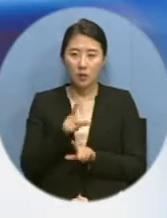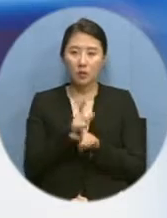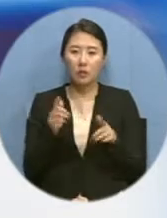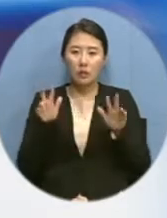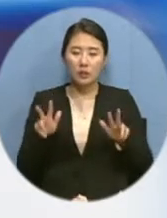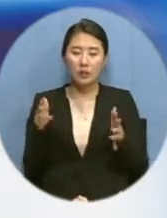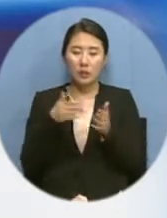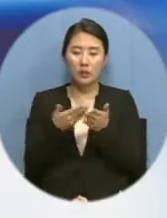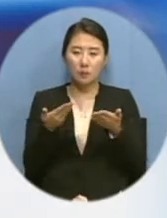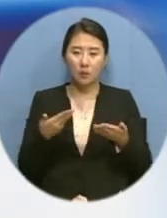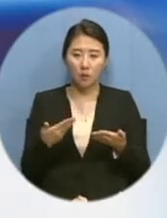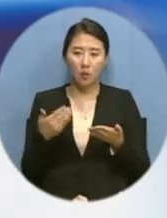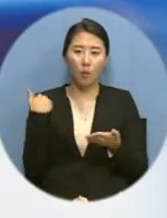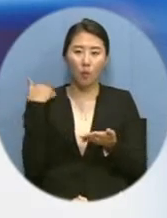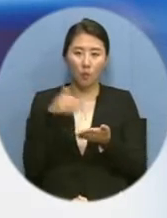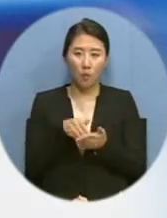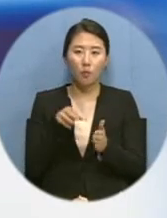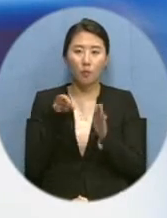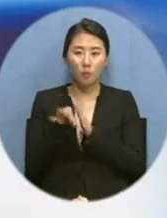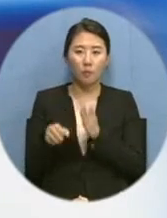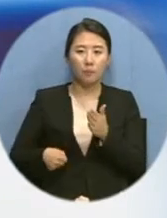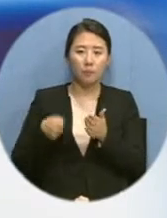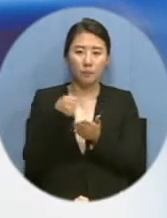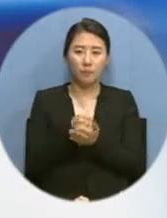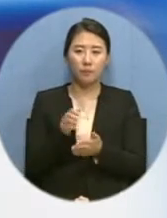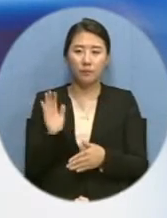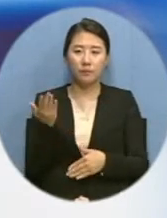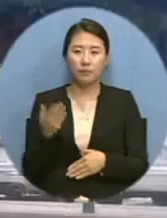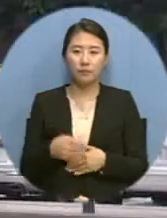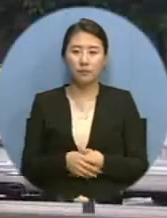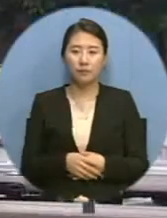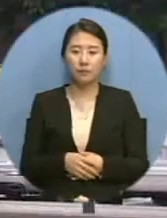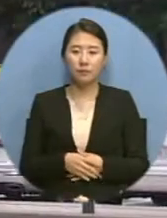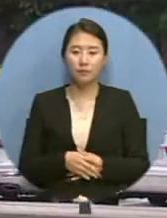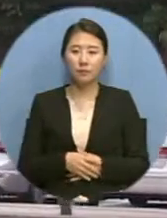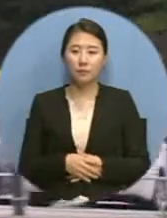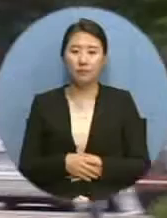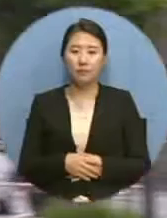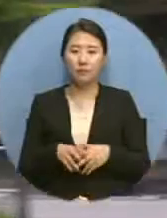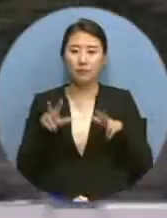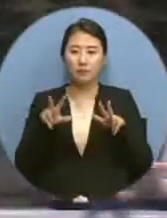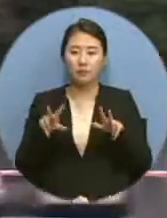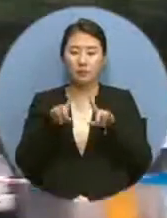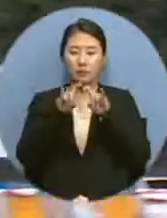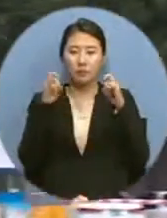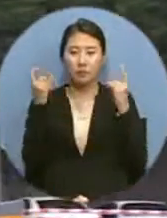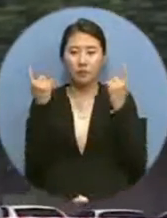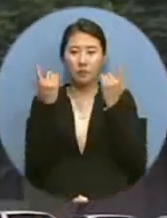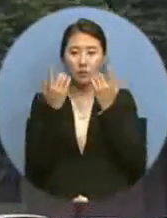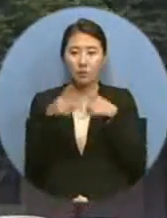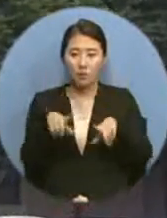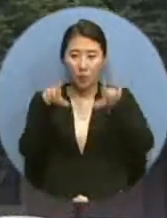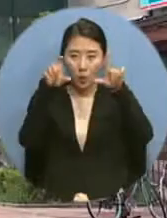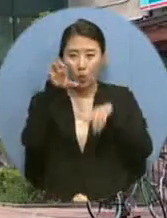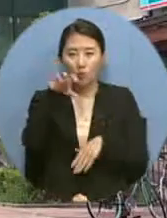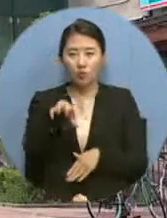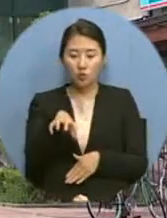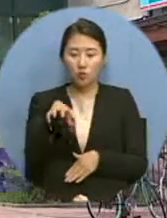연회비는 환급하기로 결정했습니다. 보도에 조성엽 기자입니다. 현재 성동구에서 연회비를 받는